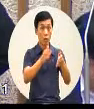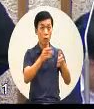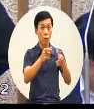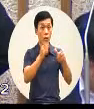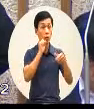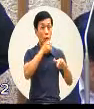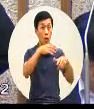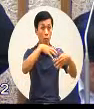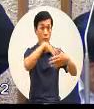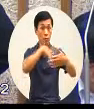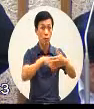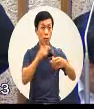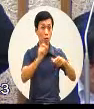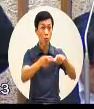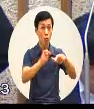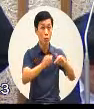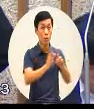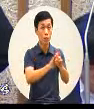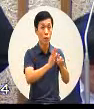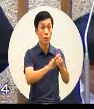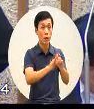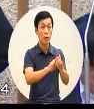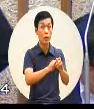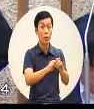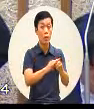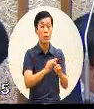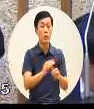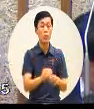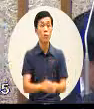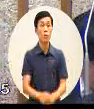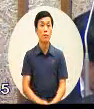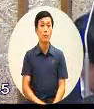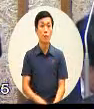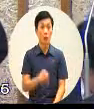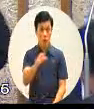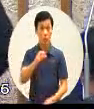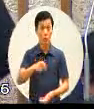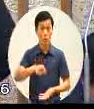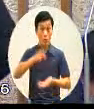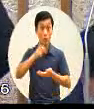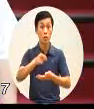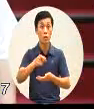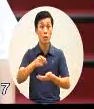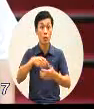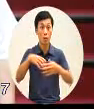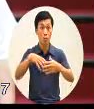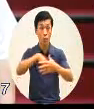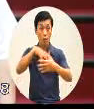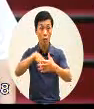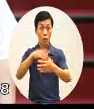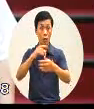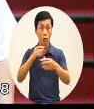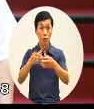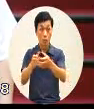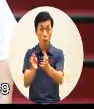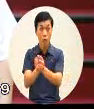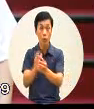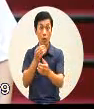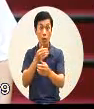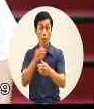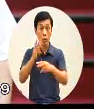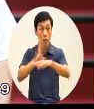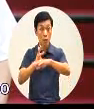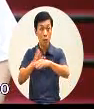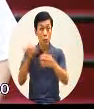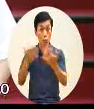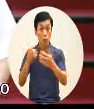益，哦，产业的效益。 当然，你讲的有一部分的技术问题了哈。安那台湾无